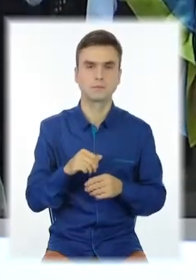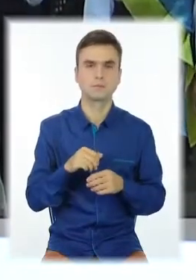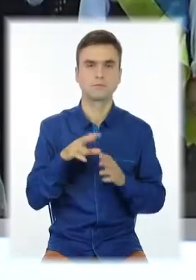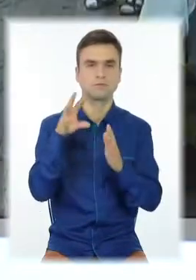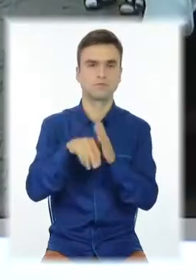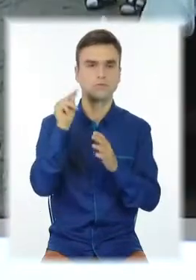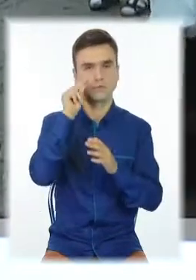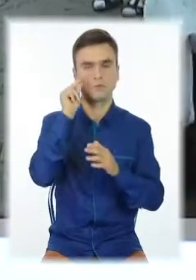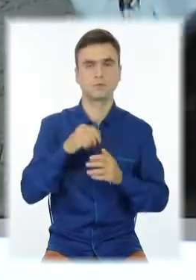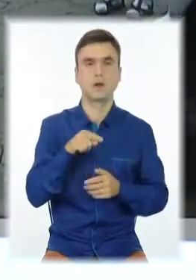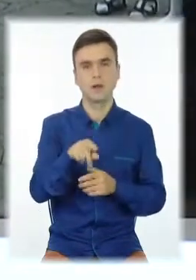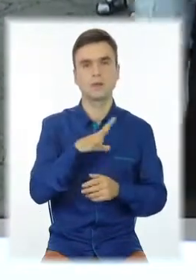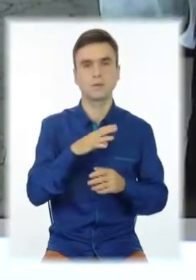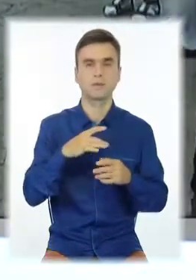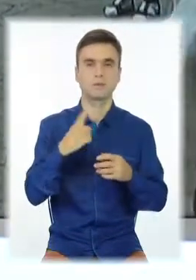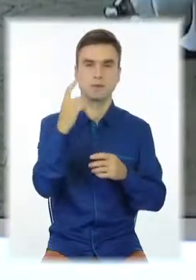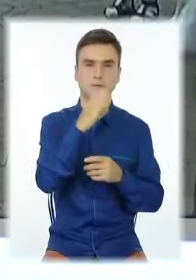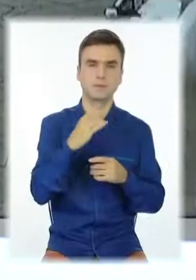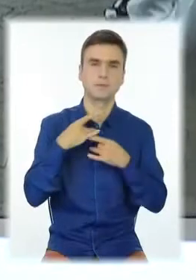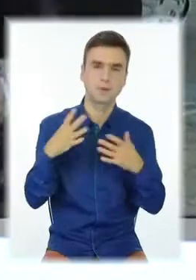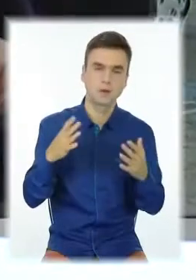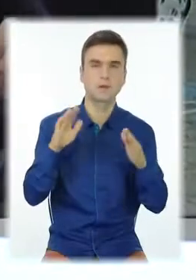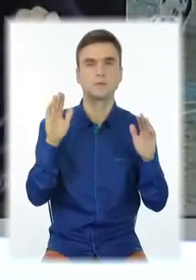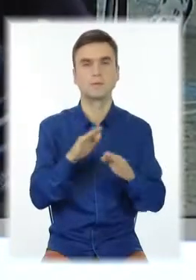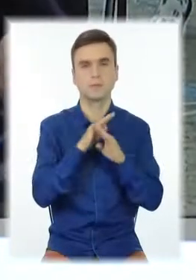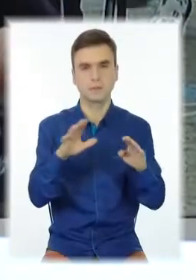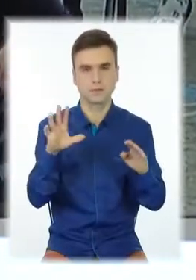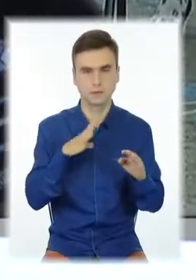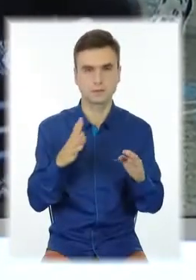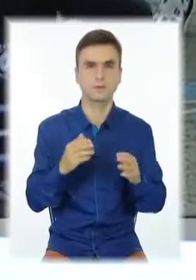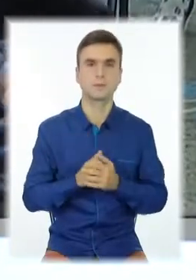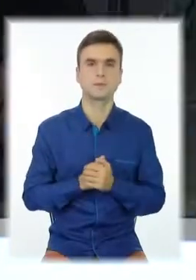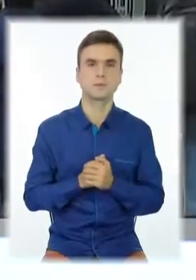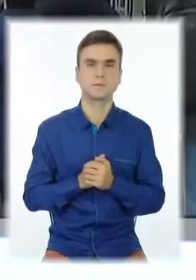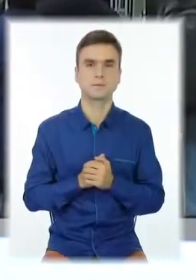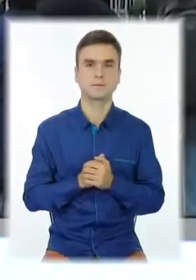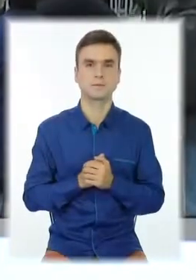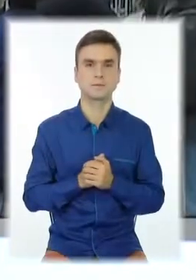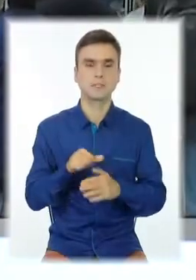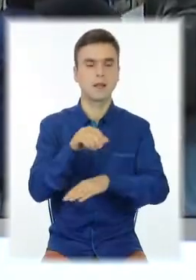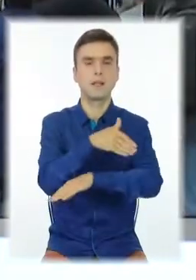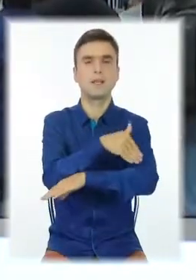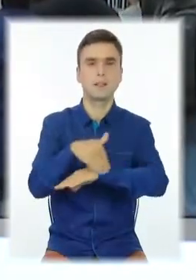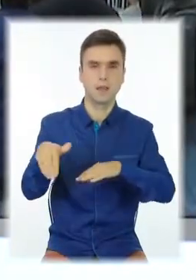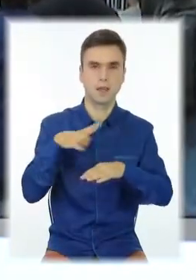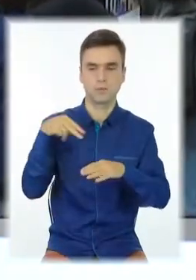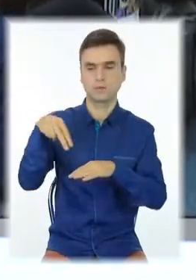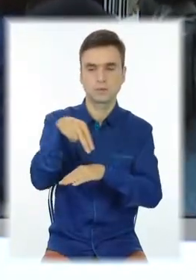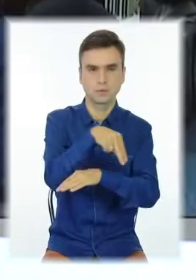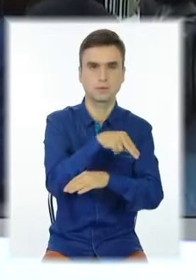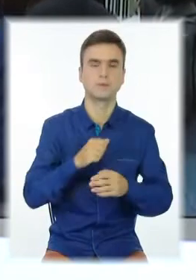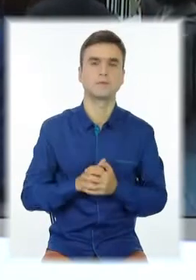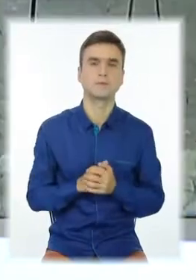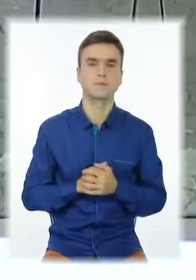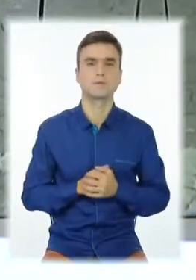свого навчального закладу та зустріли персонажів мультфільмів просто на урочистій лінійці. Наша Олена Трунова також